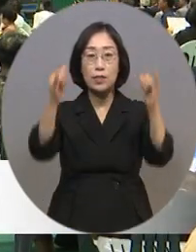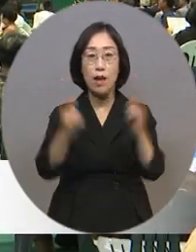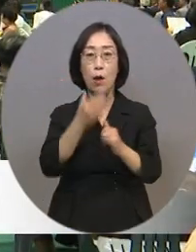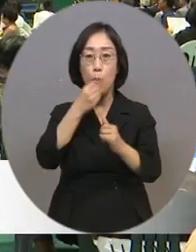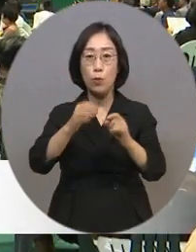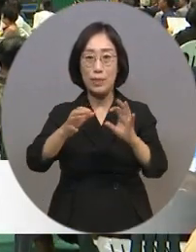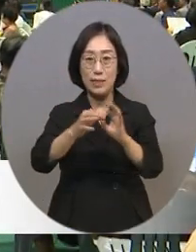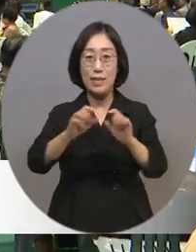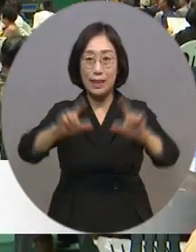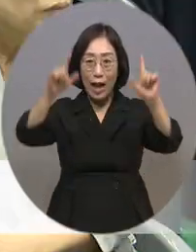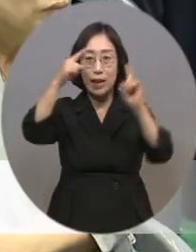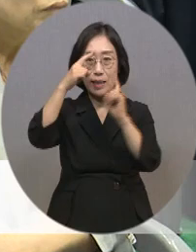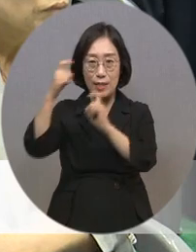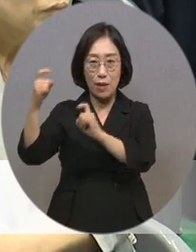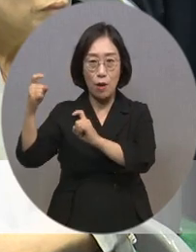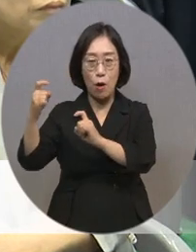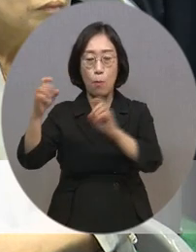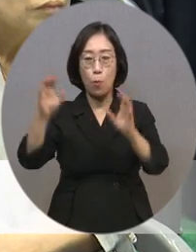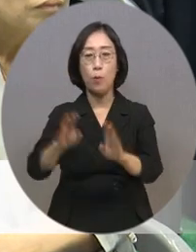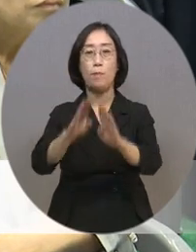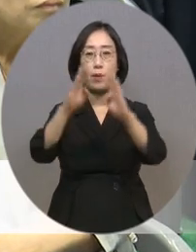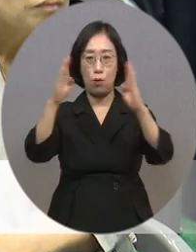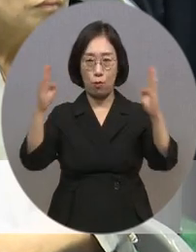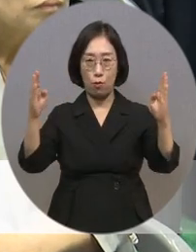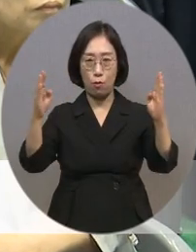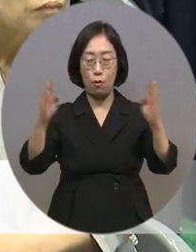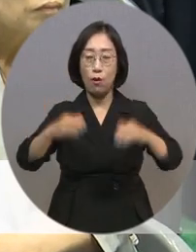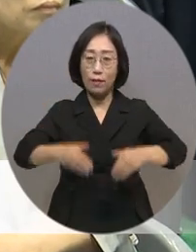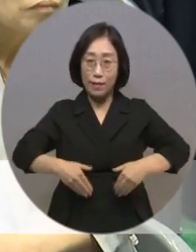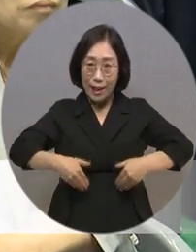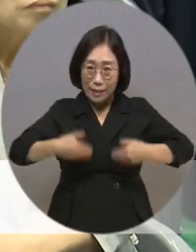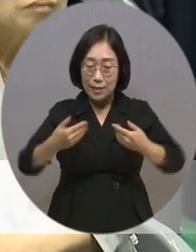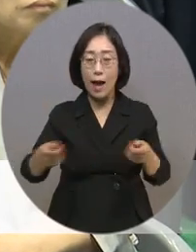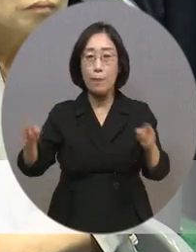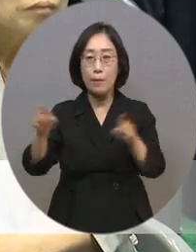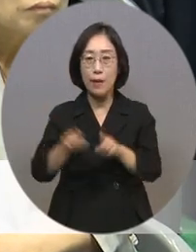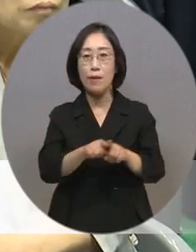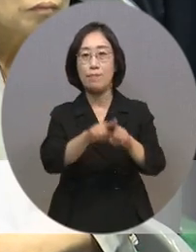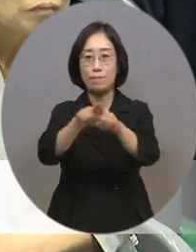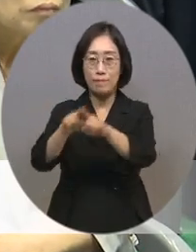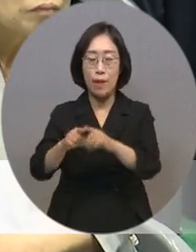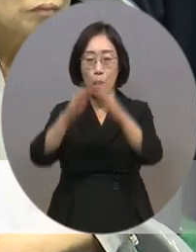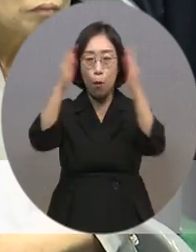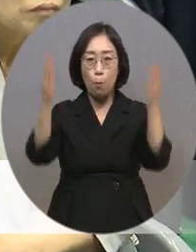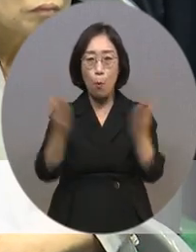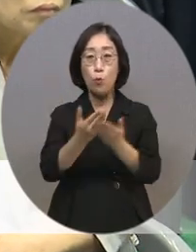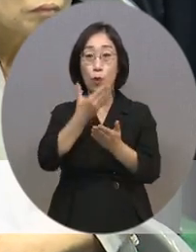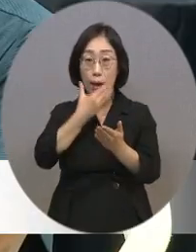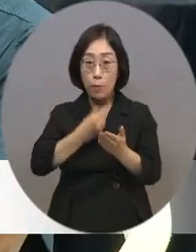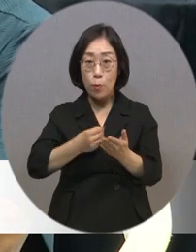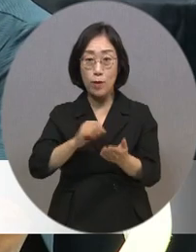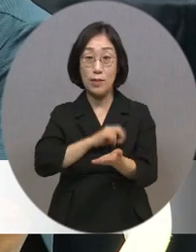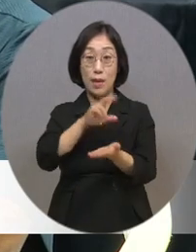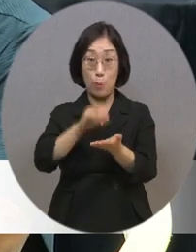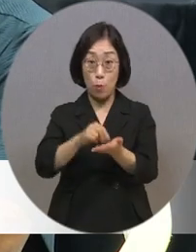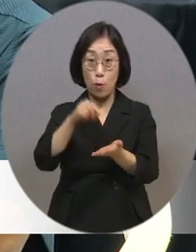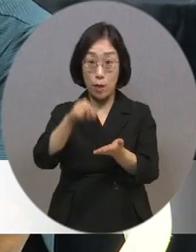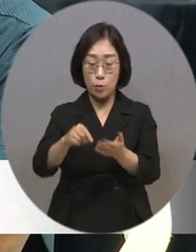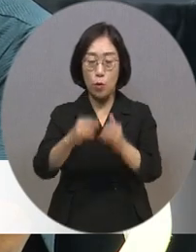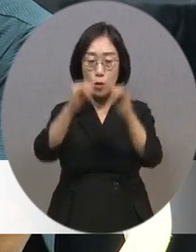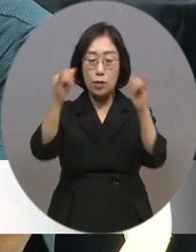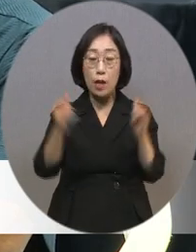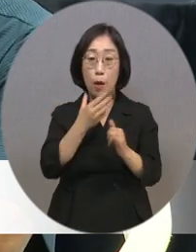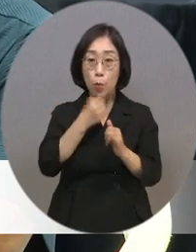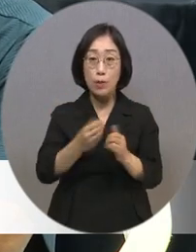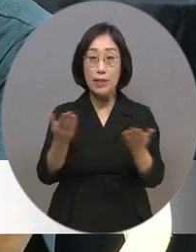기념식을 개최했습니다. 이번 행사는 따뜻한 동행, 모두가 행복한 사회라는 슬로건 아래 사회복지